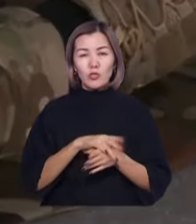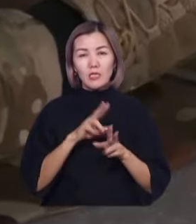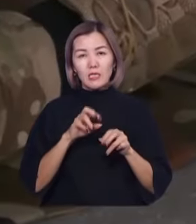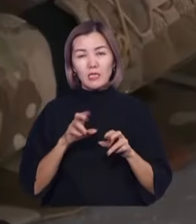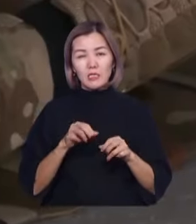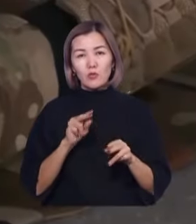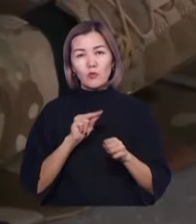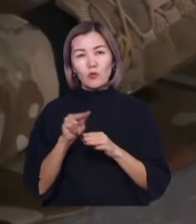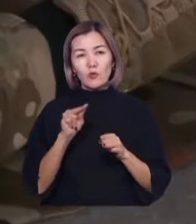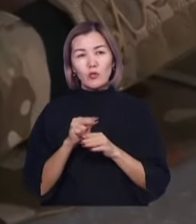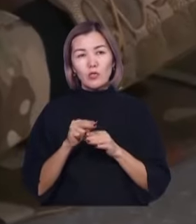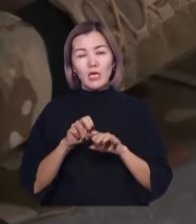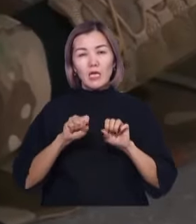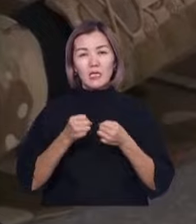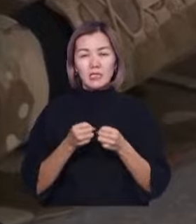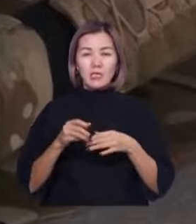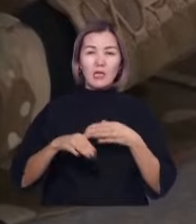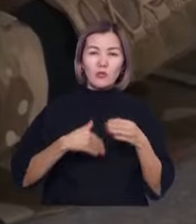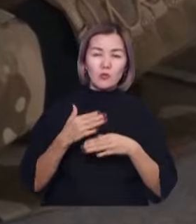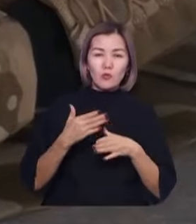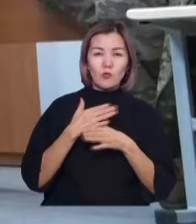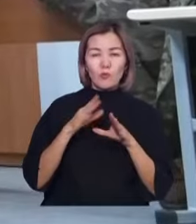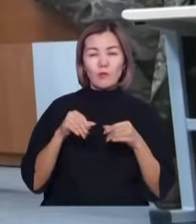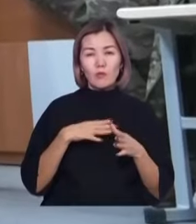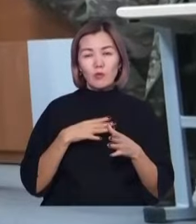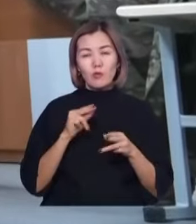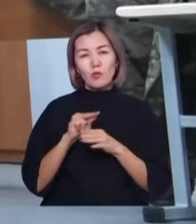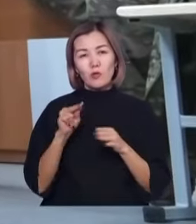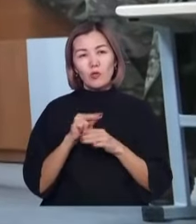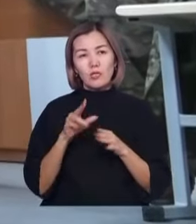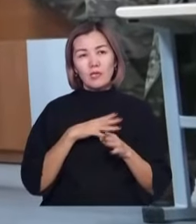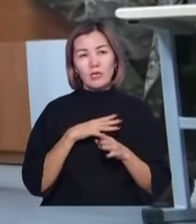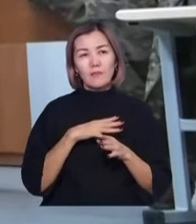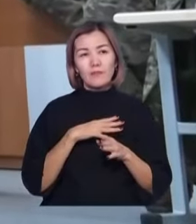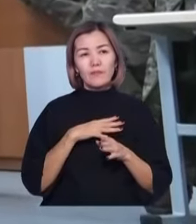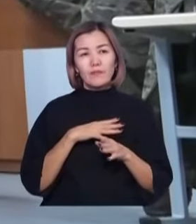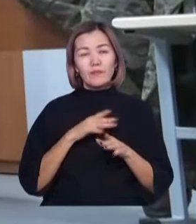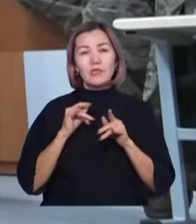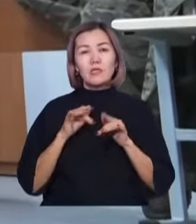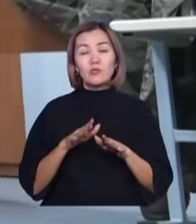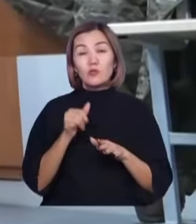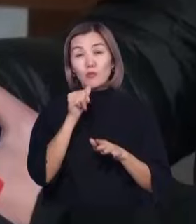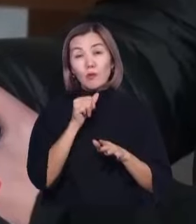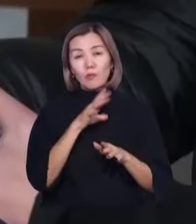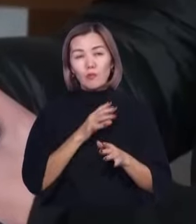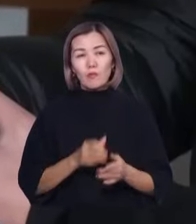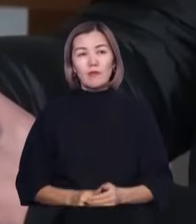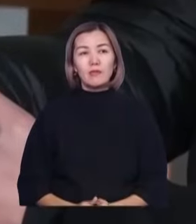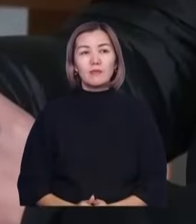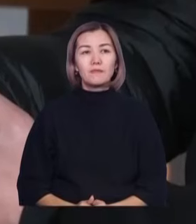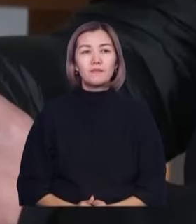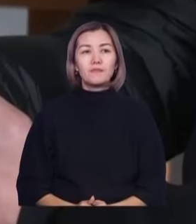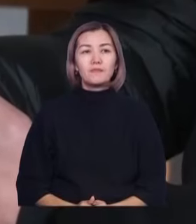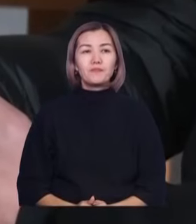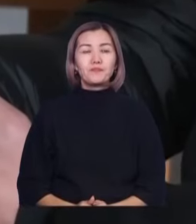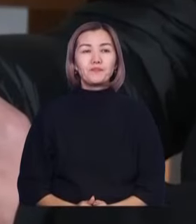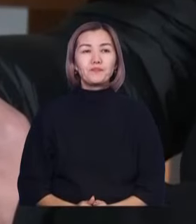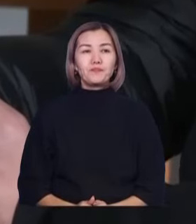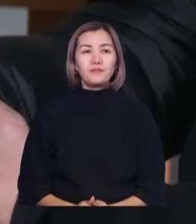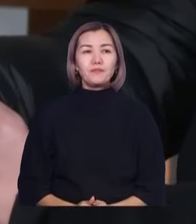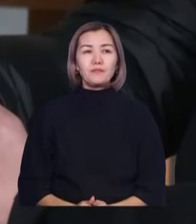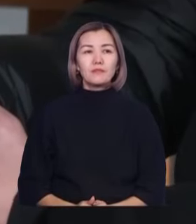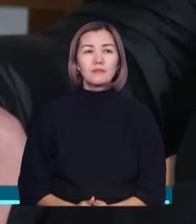Сынған сүйек торау, жараны таңу жолдарын көрсетті. Қатысушылар іс жүзінде де орындап көрді. Собственная безопасность должна